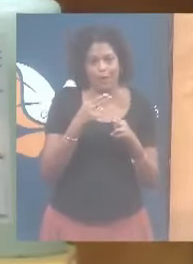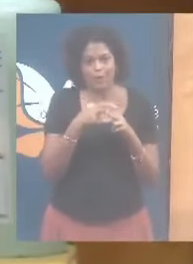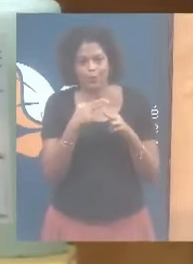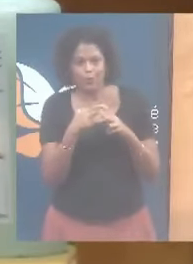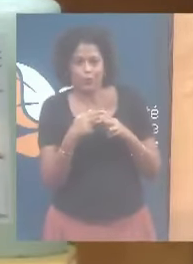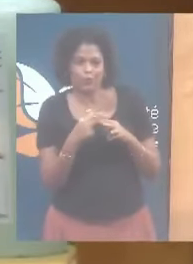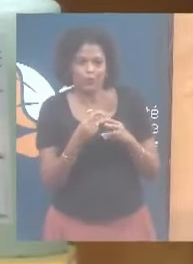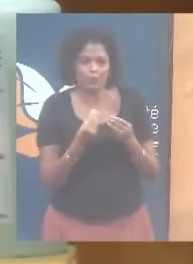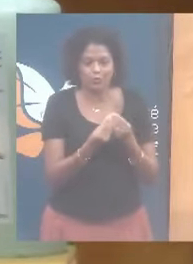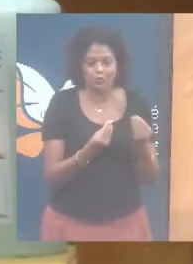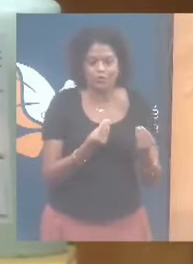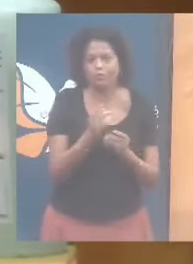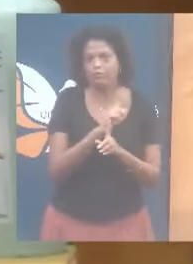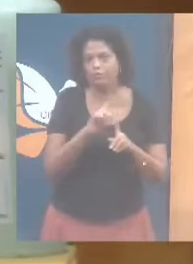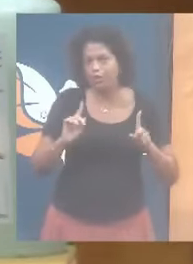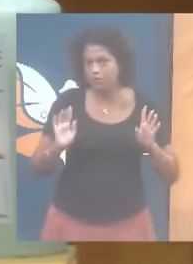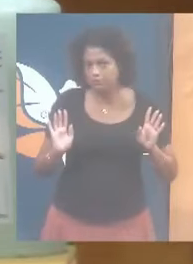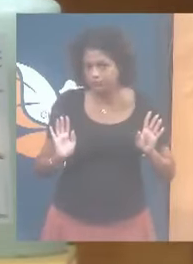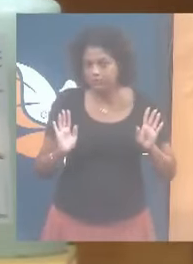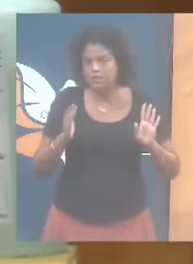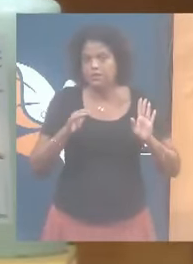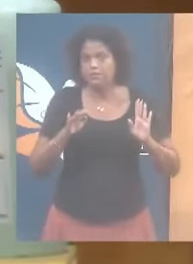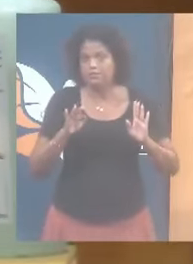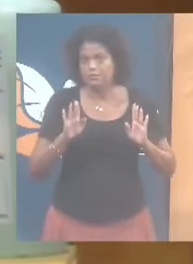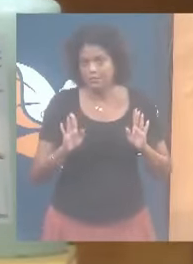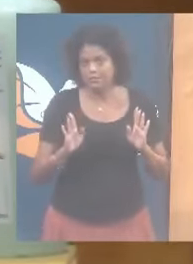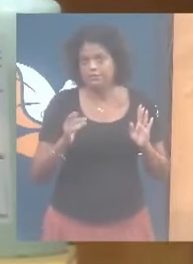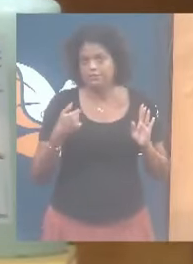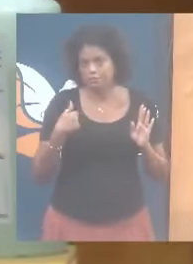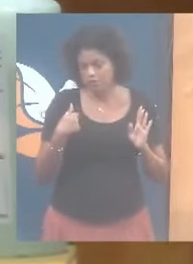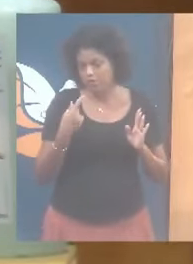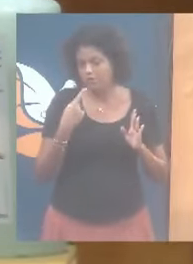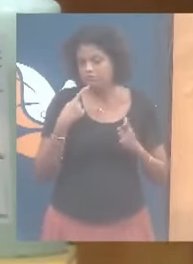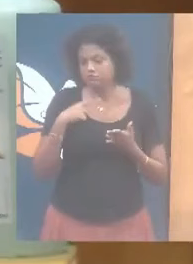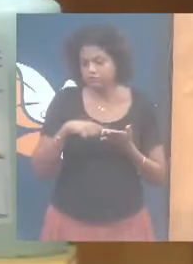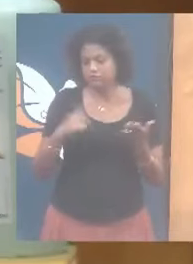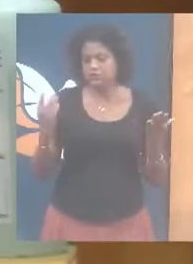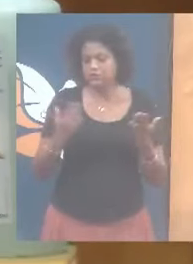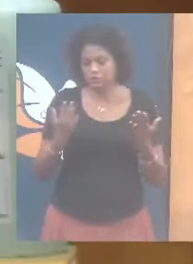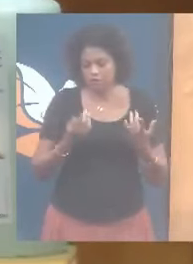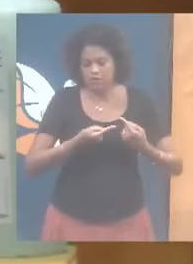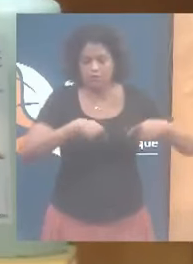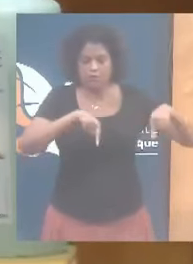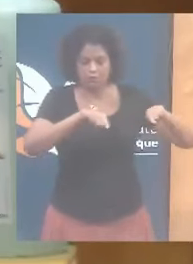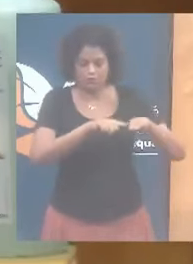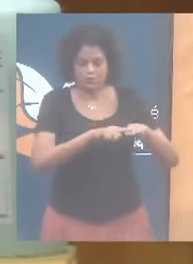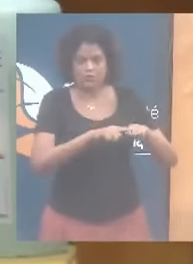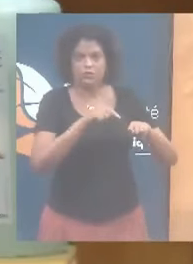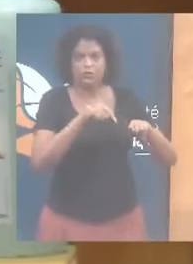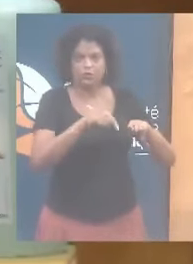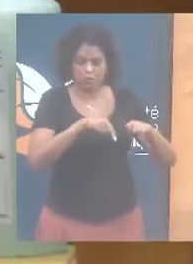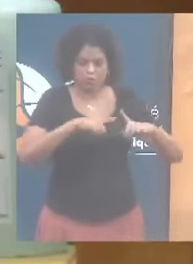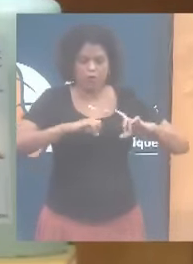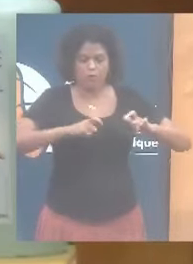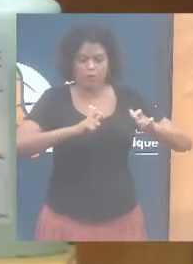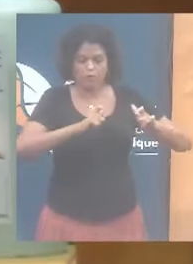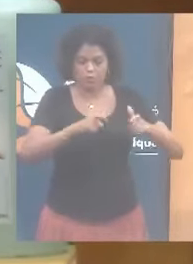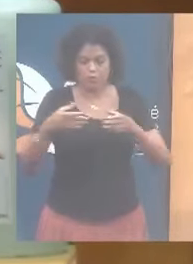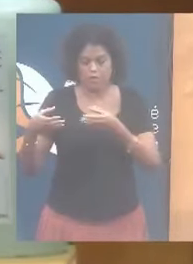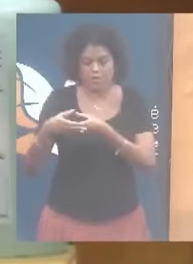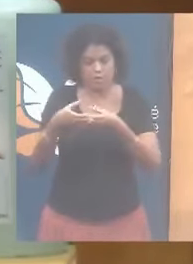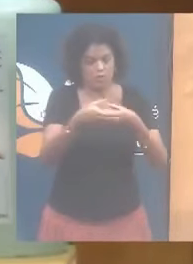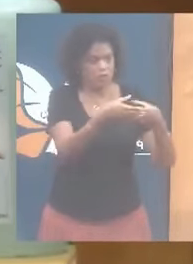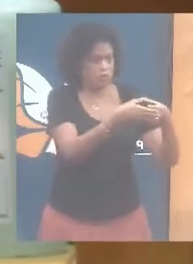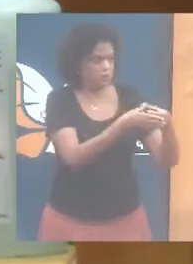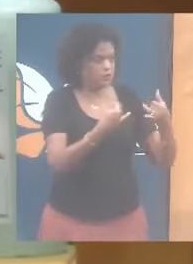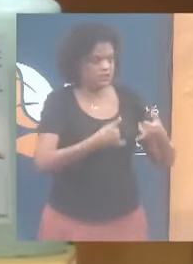collectivité, mais je préconise qu'il y ait une commission constituée à la proportionnelle des groupes ici, suivant